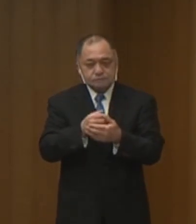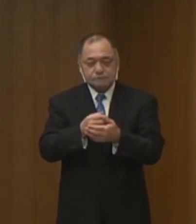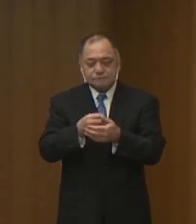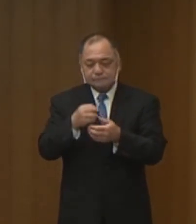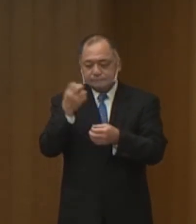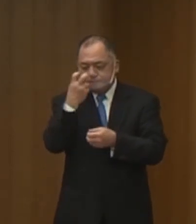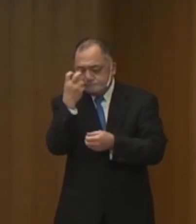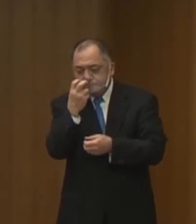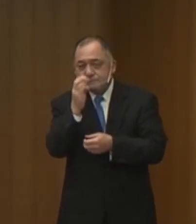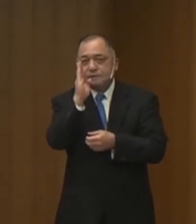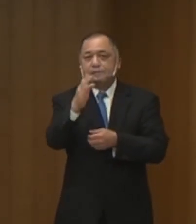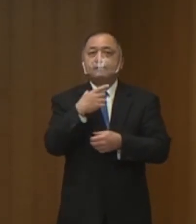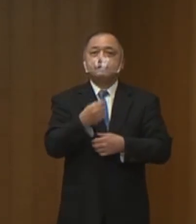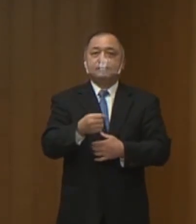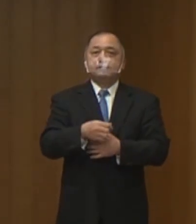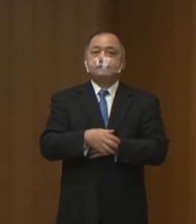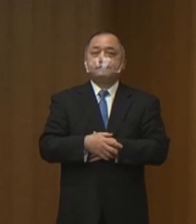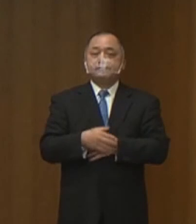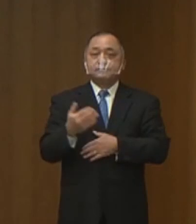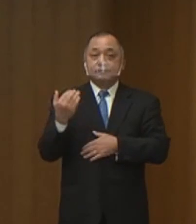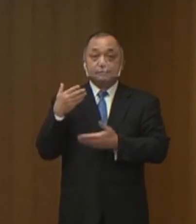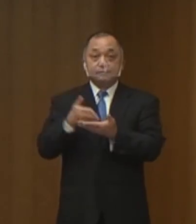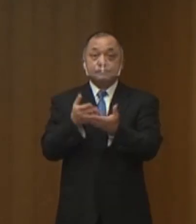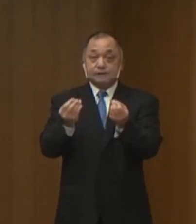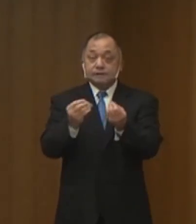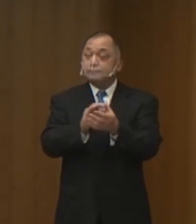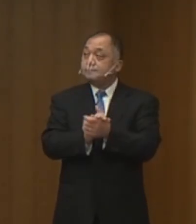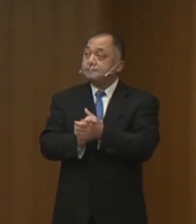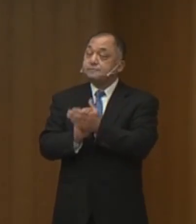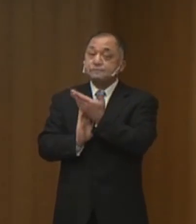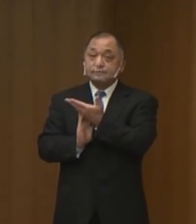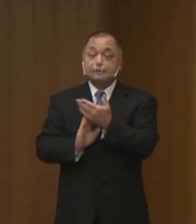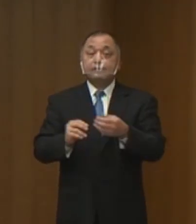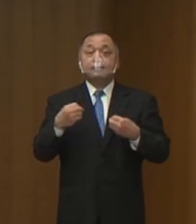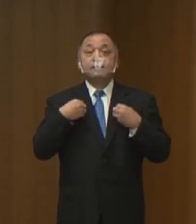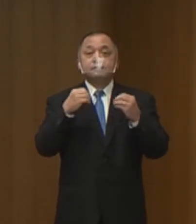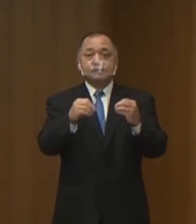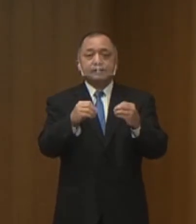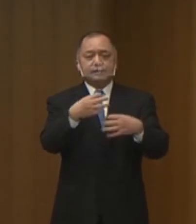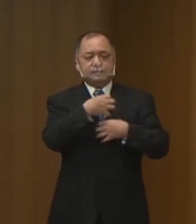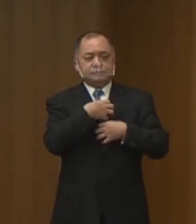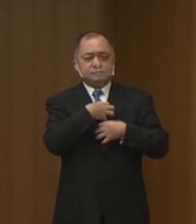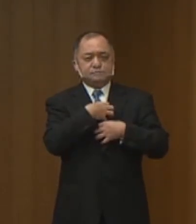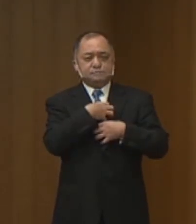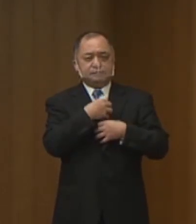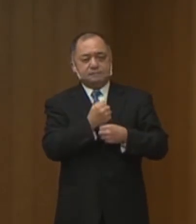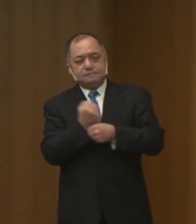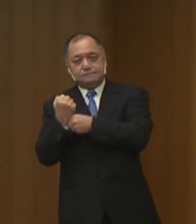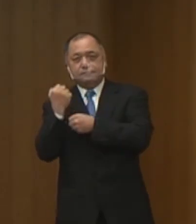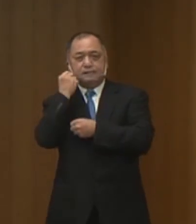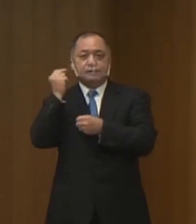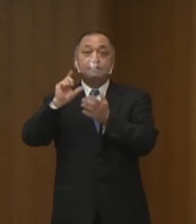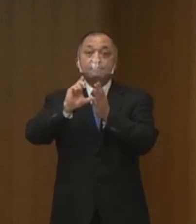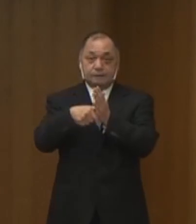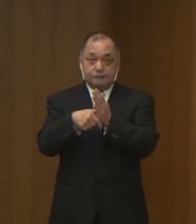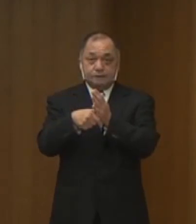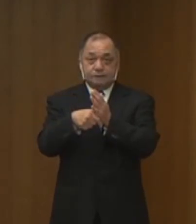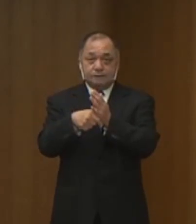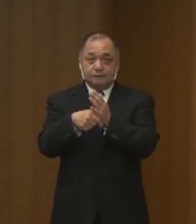ふうに思います。そして先ほど申し上げましたけれども、感染リスクが回避できない場合、帰省